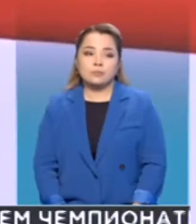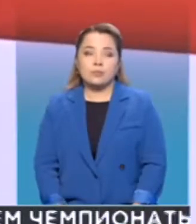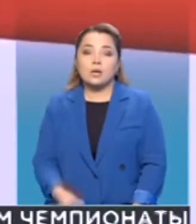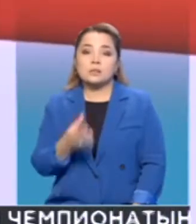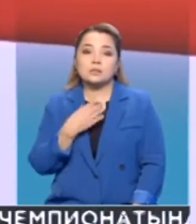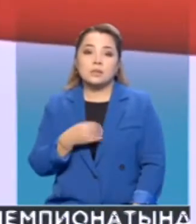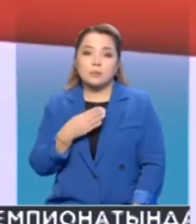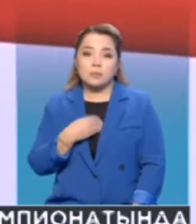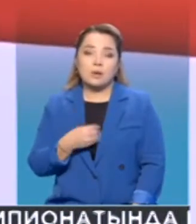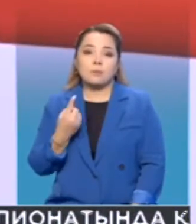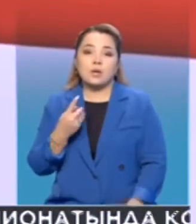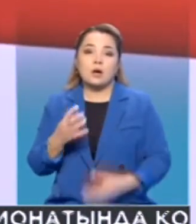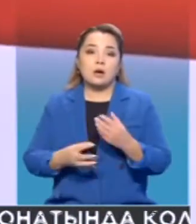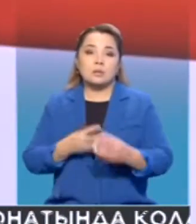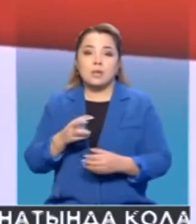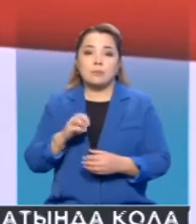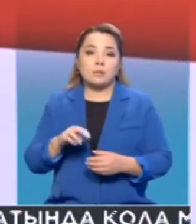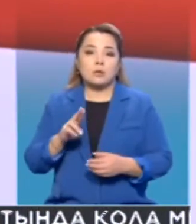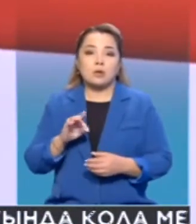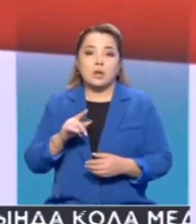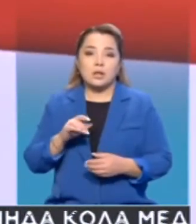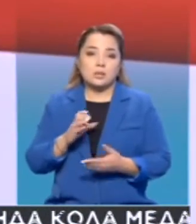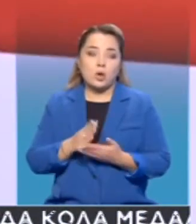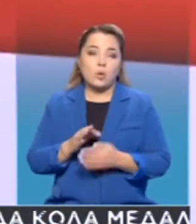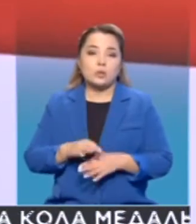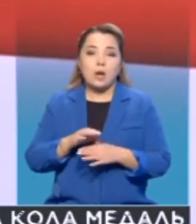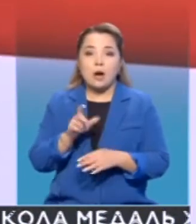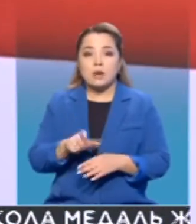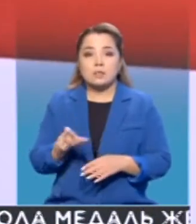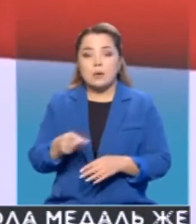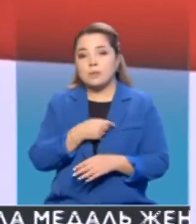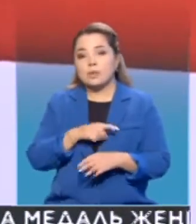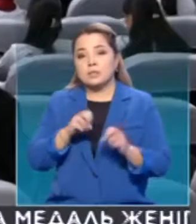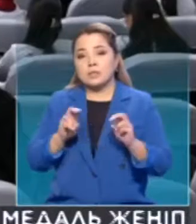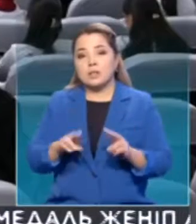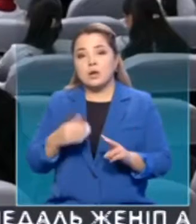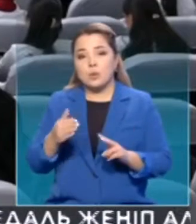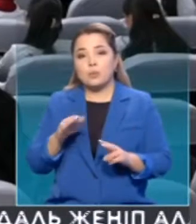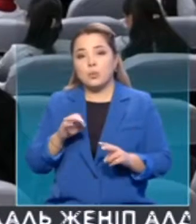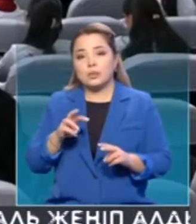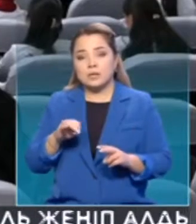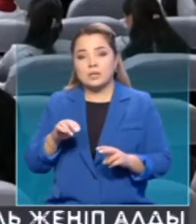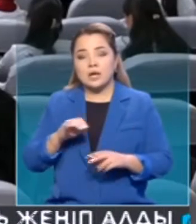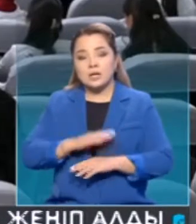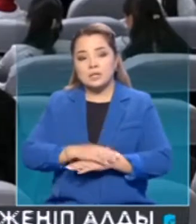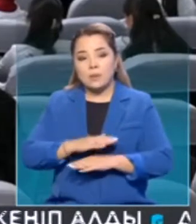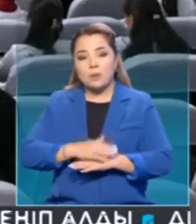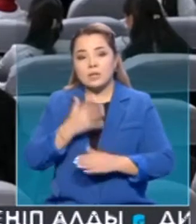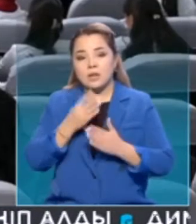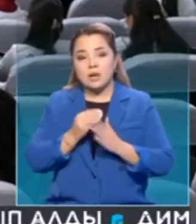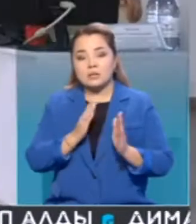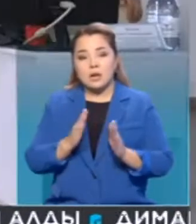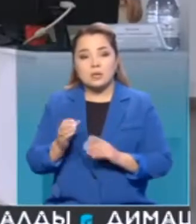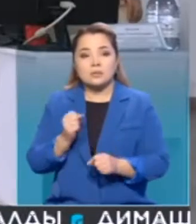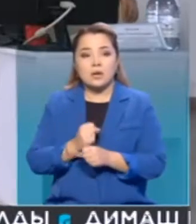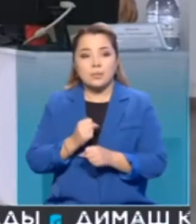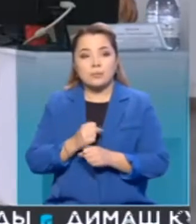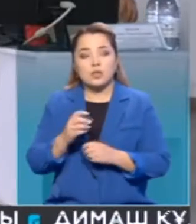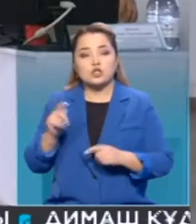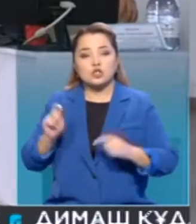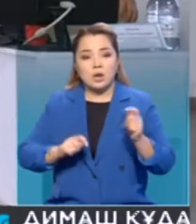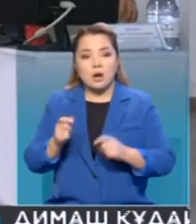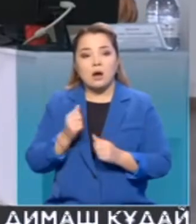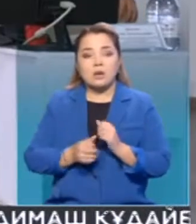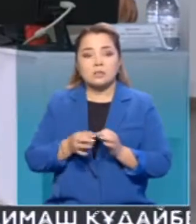Ал Семейде бірінші халықаралық медконгресс өтіп жатыр. Адам және медицинаның мультидисциплинарлық тәсілі тақырыбындағы жиынға әлемнің